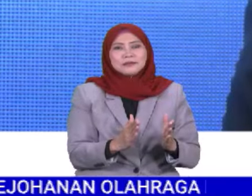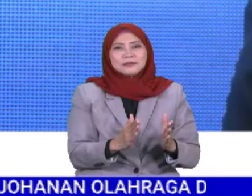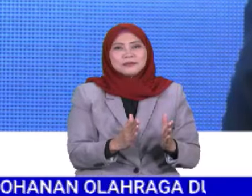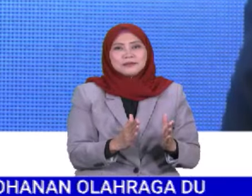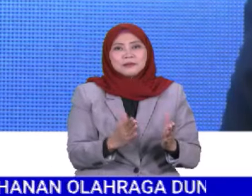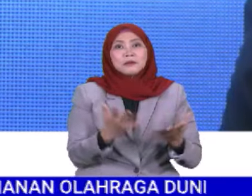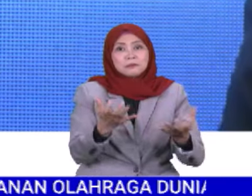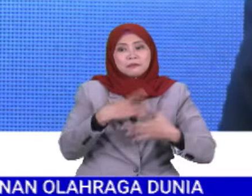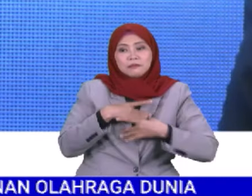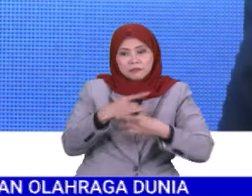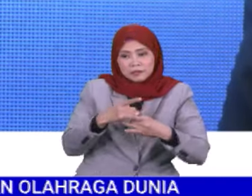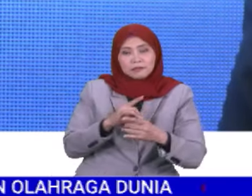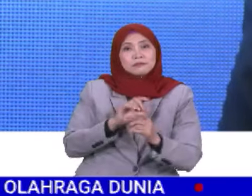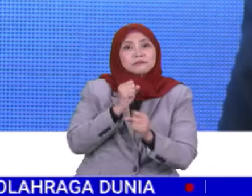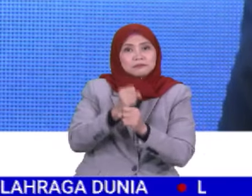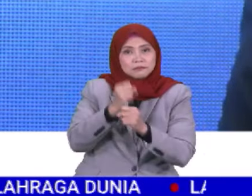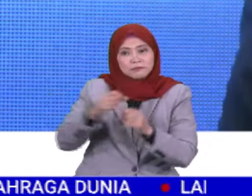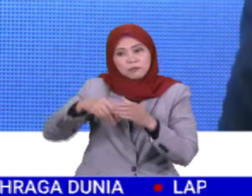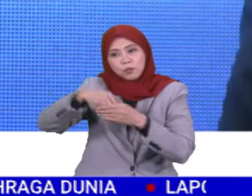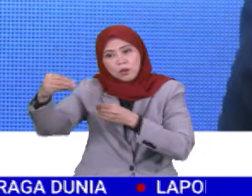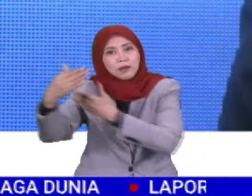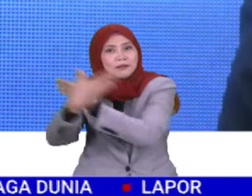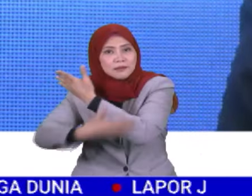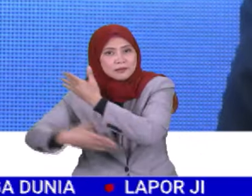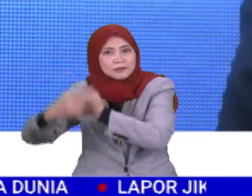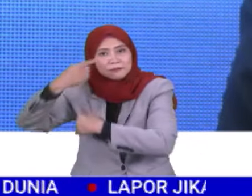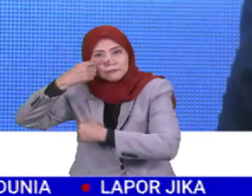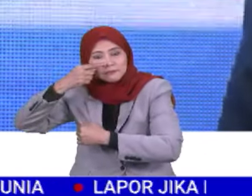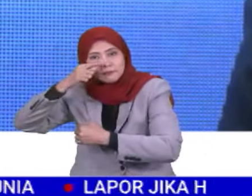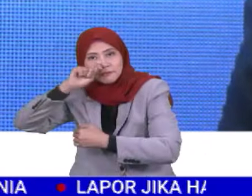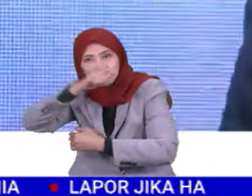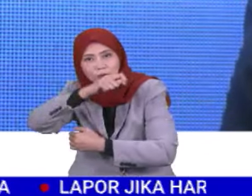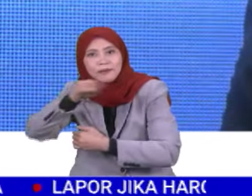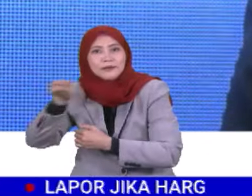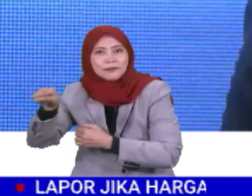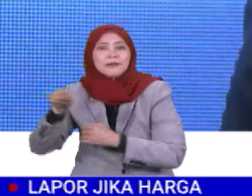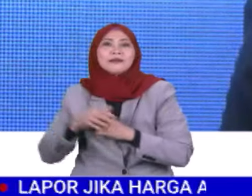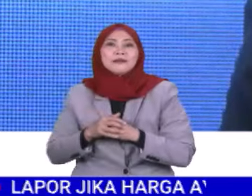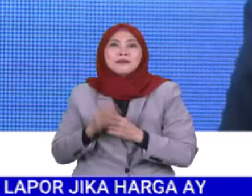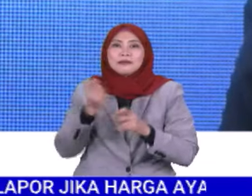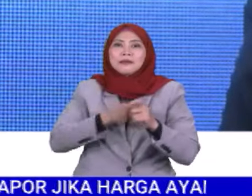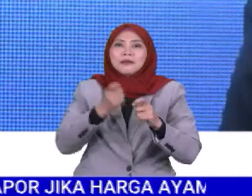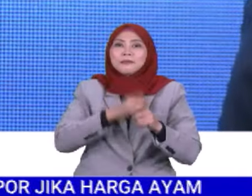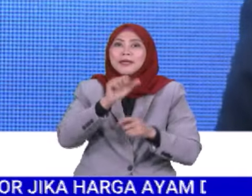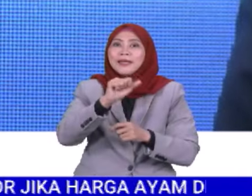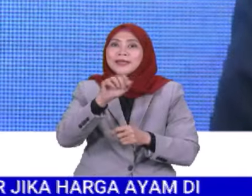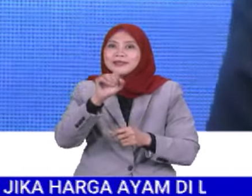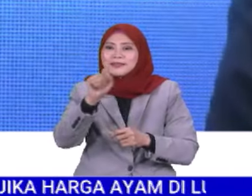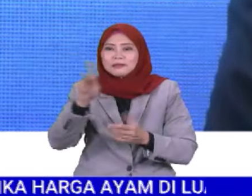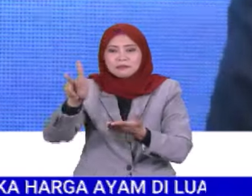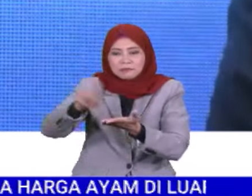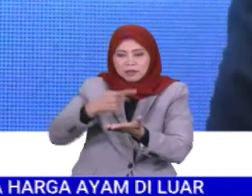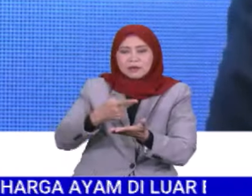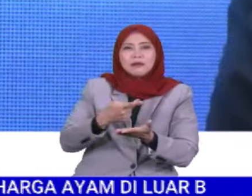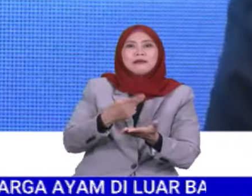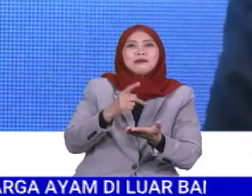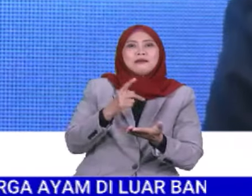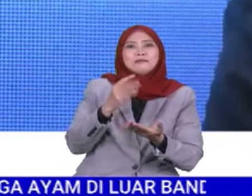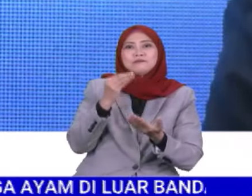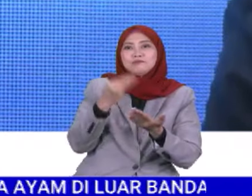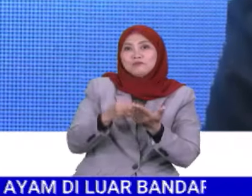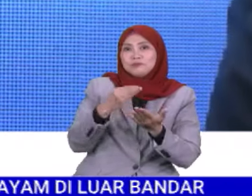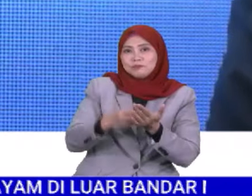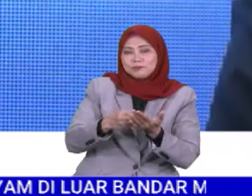yang berminat untuk bekerja di luar negara. Dan setiap ejen akan dibayar komisen